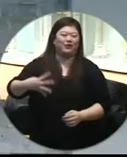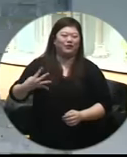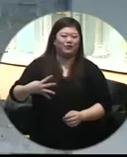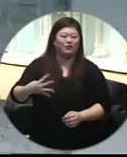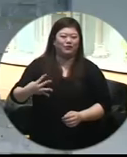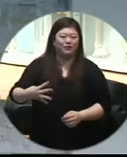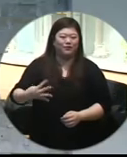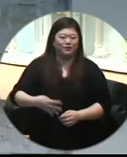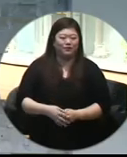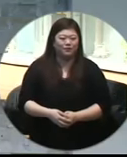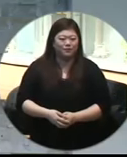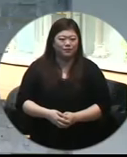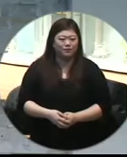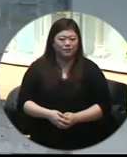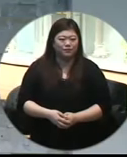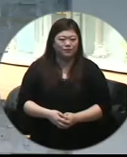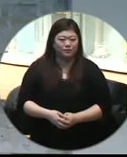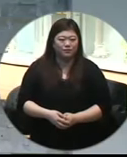이걸 어떻게 하면 되느냐.